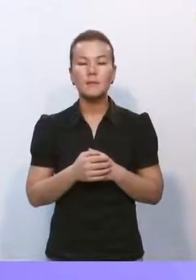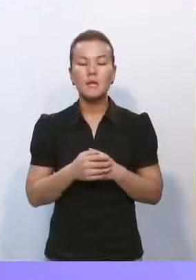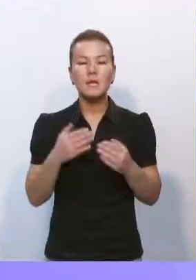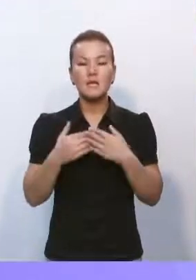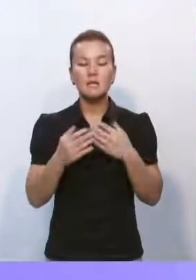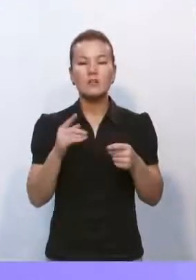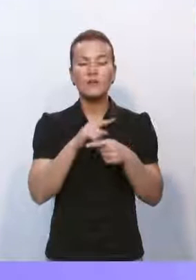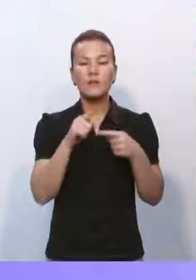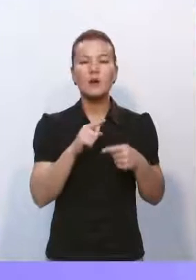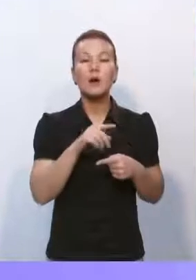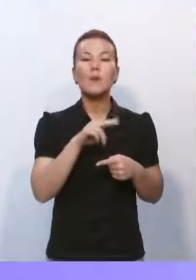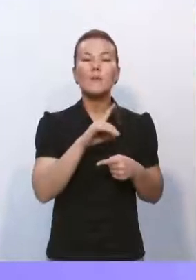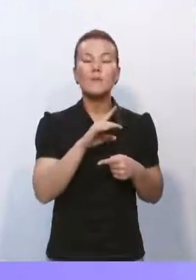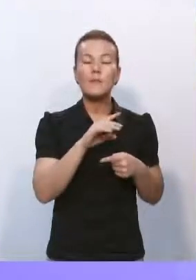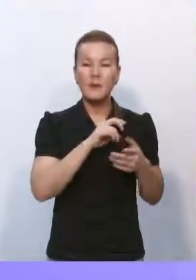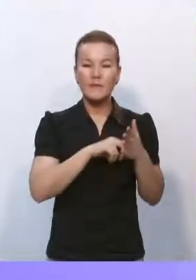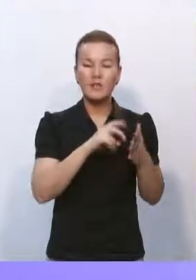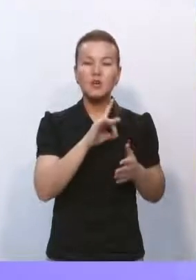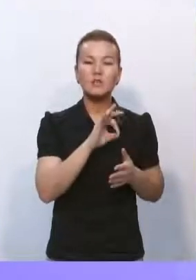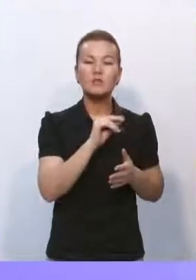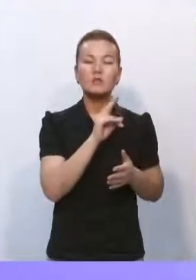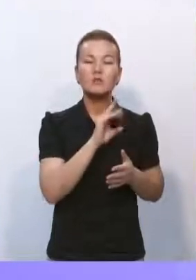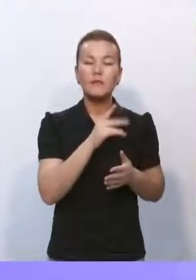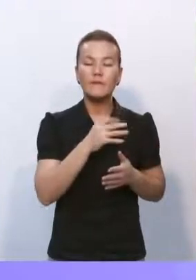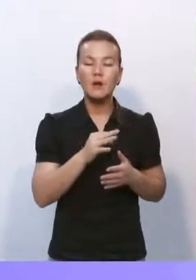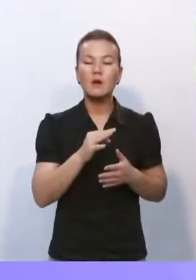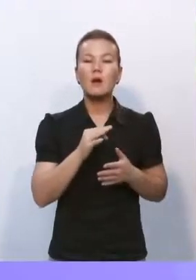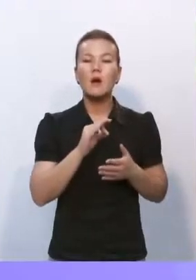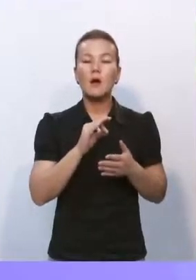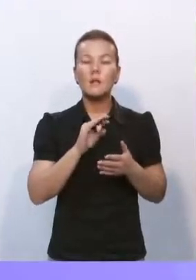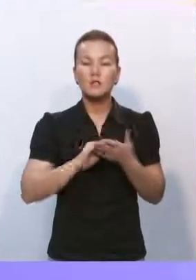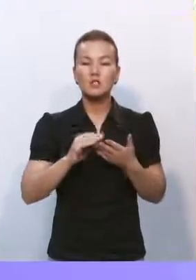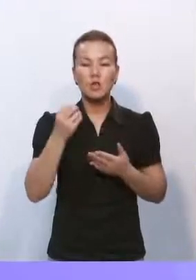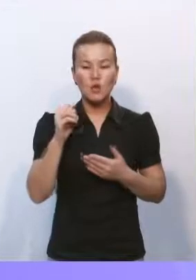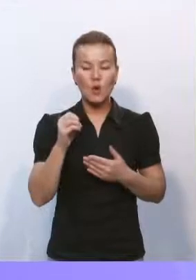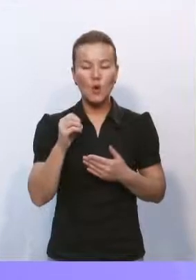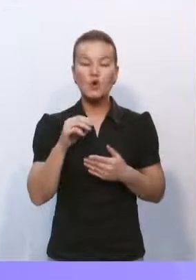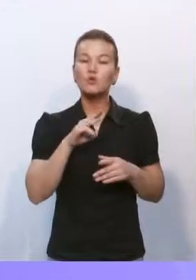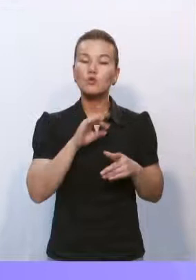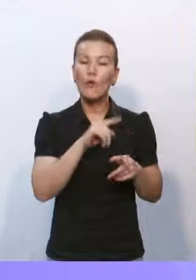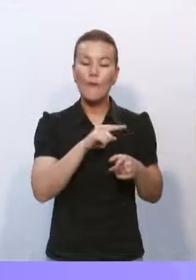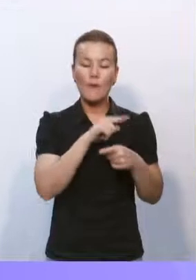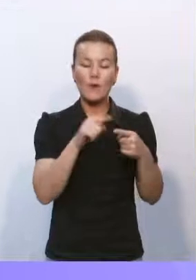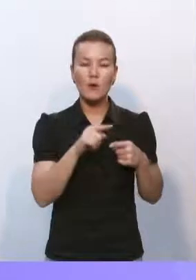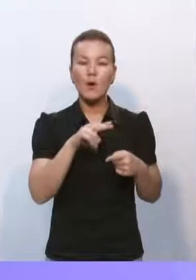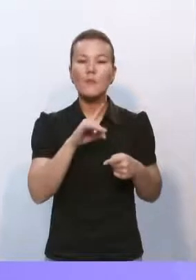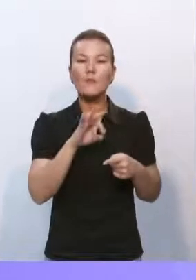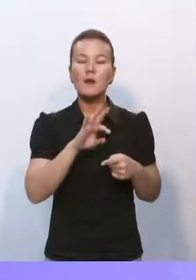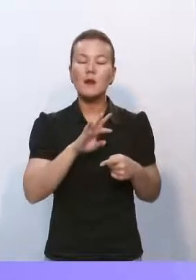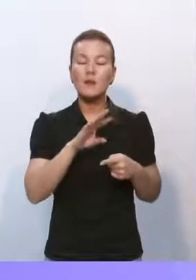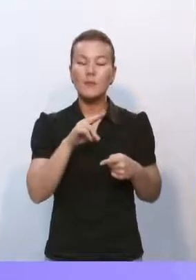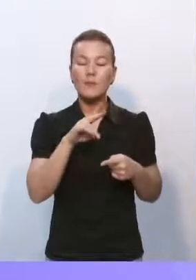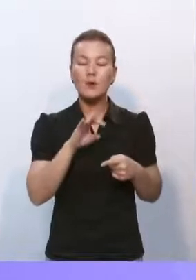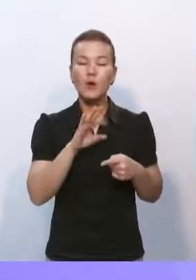Если в корне проверочного слова пишется буква «ё», то в корне проверяемого